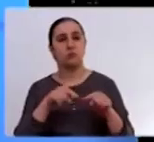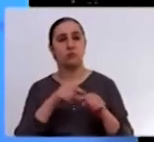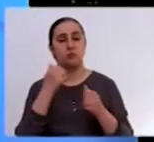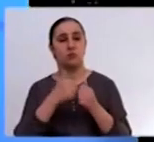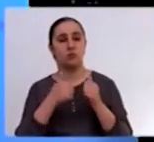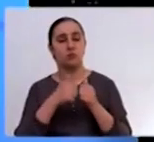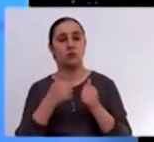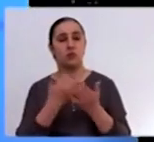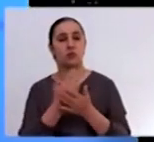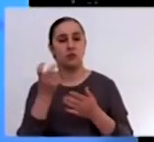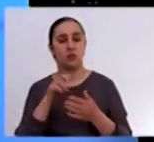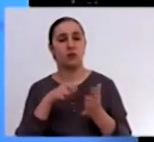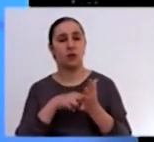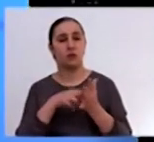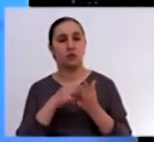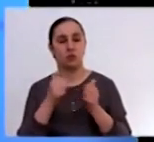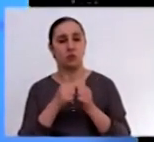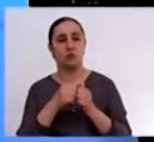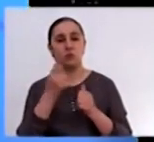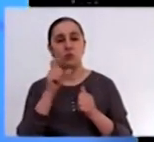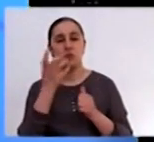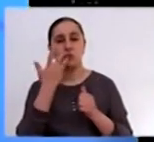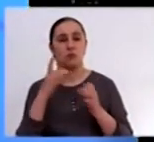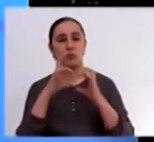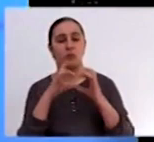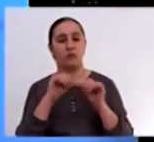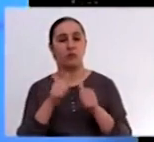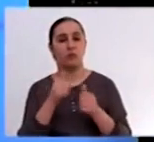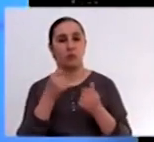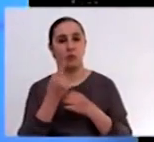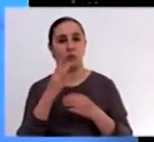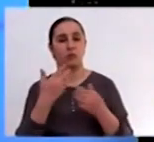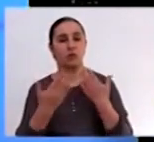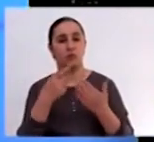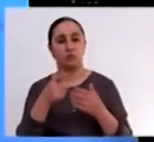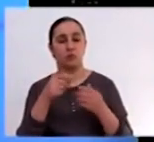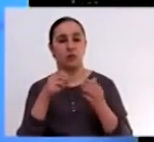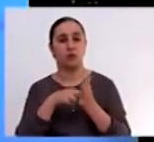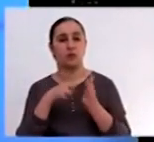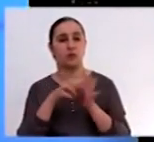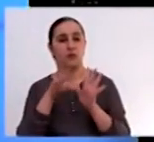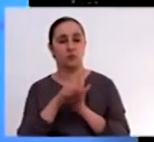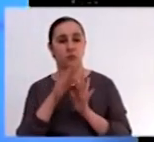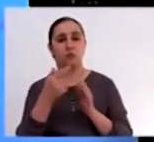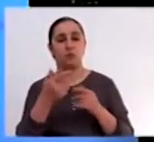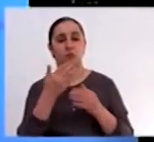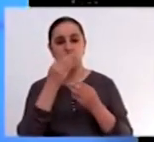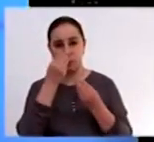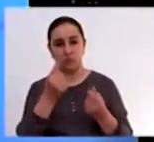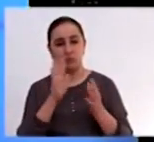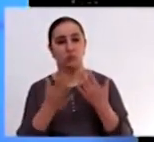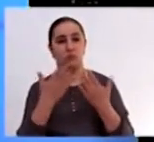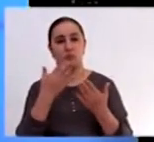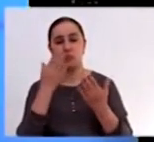har yangi kelgan xatning yonida ko'k rangda dumaloq figura paydo bo'ladi. Agar siz u xatga kirsangiz, u yo'q bo'lib qoladi.